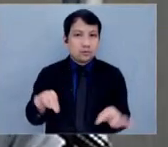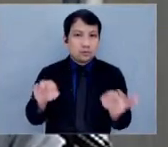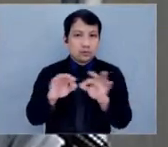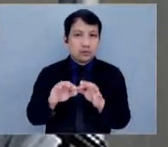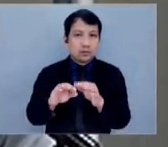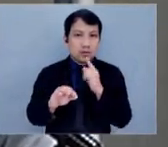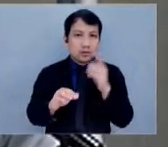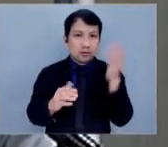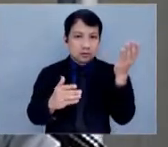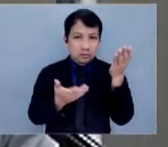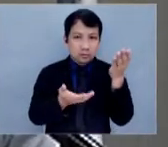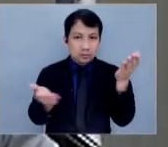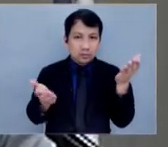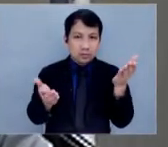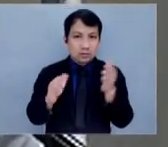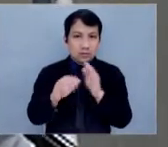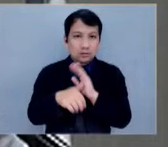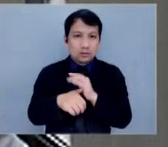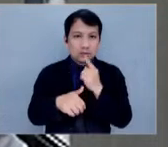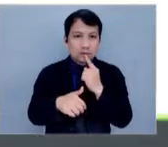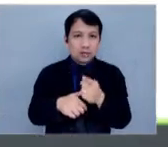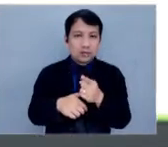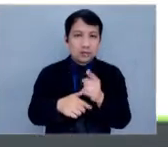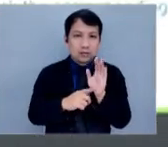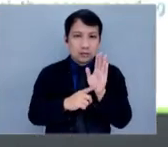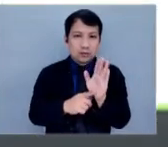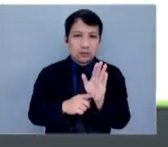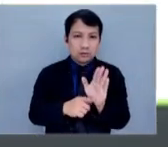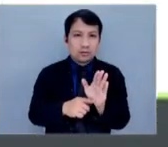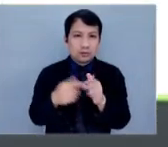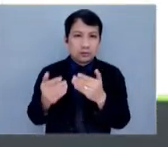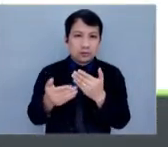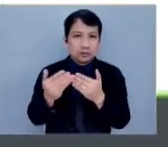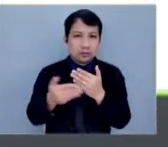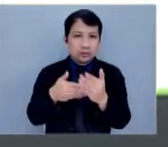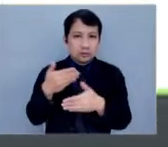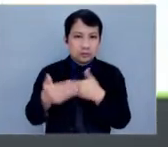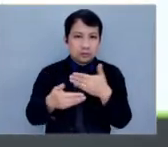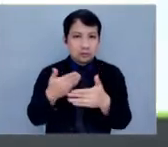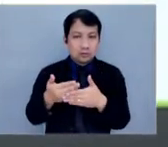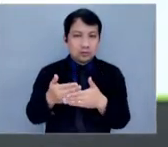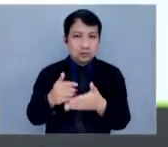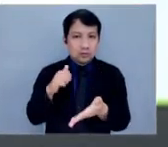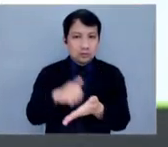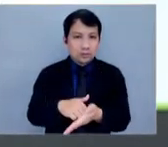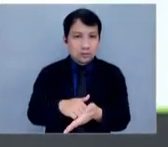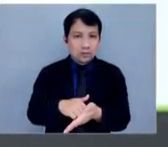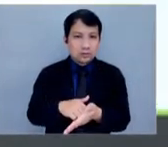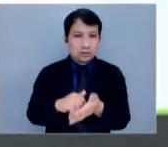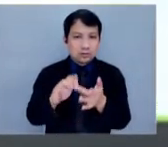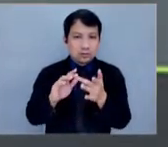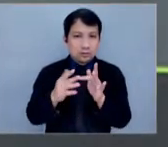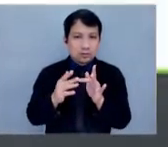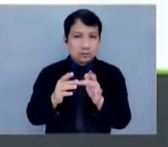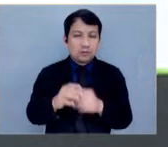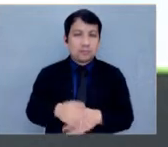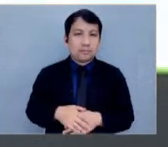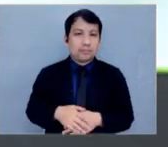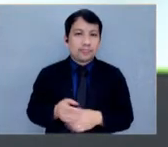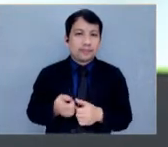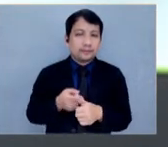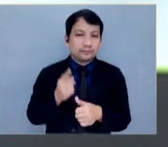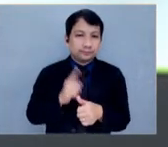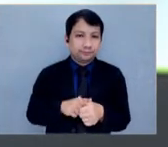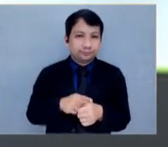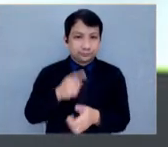ng dalawang kumpanya kanina, binida nila ang simpleng proseso sa pag-enroll sa kanilang online portal. Una, ire-register